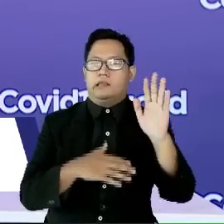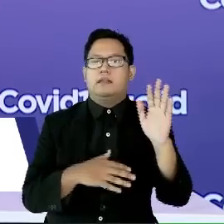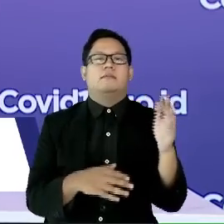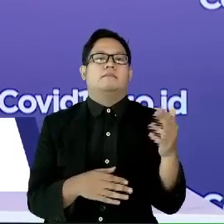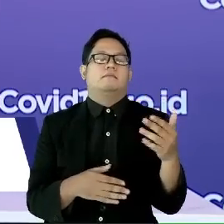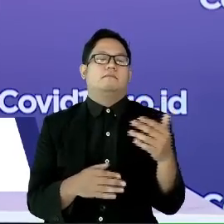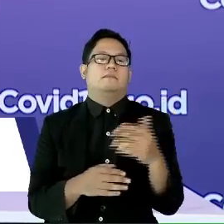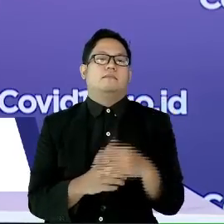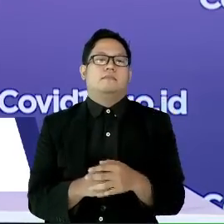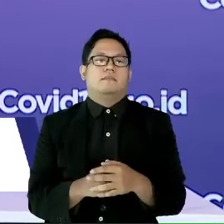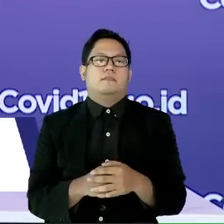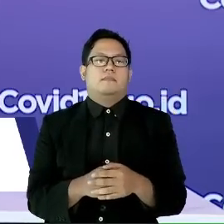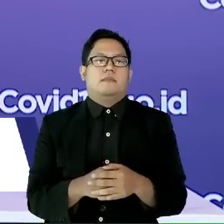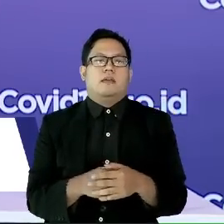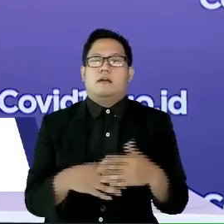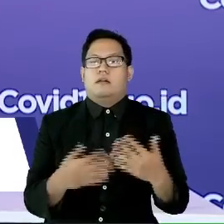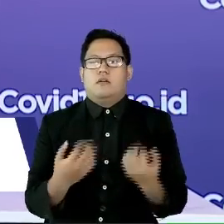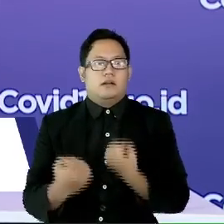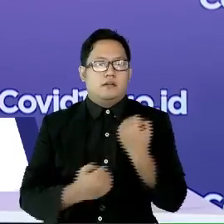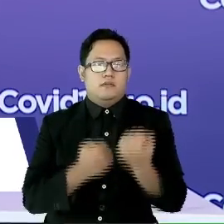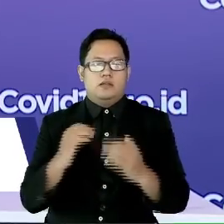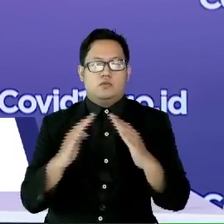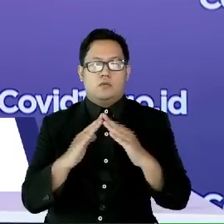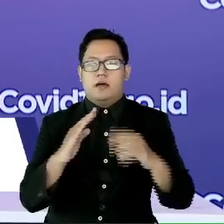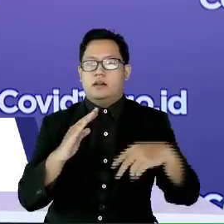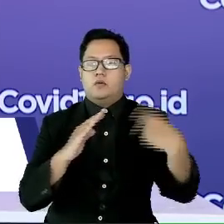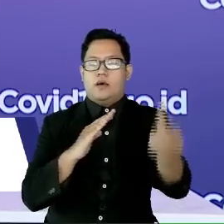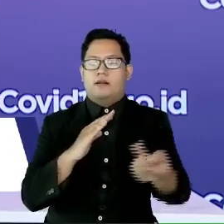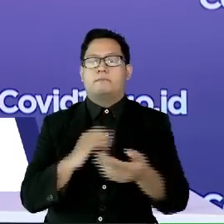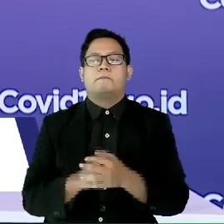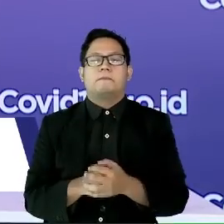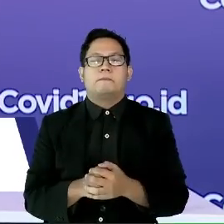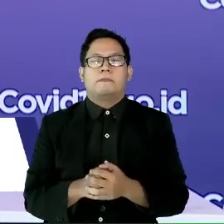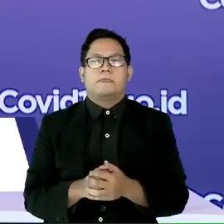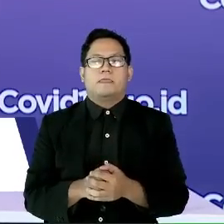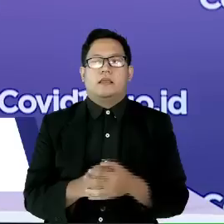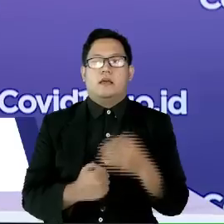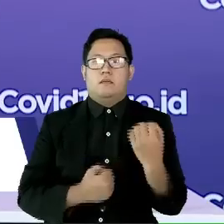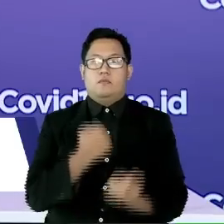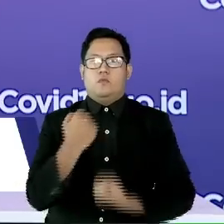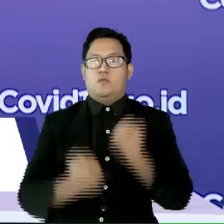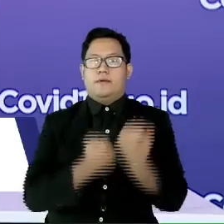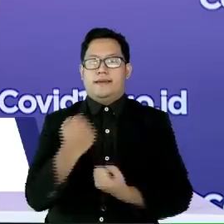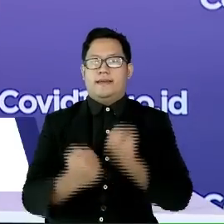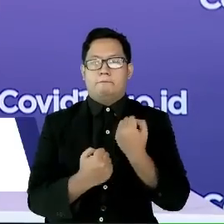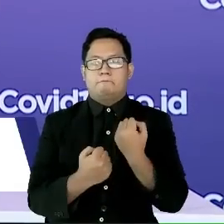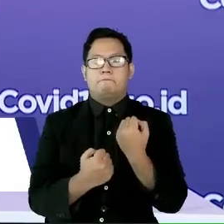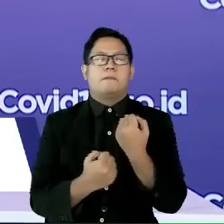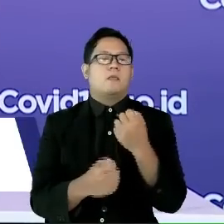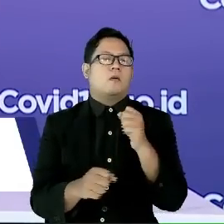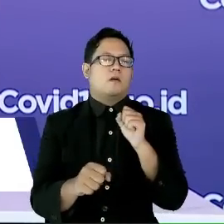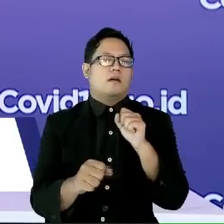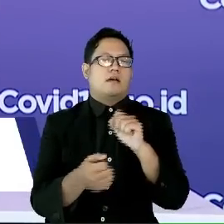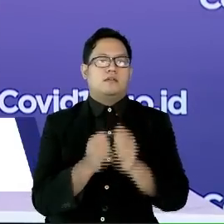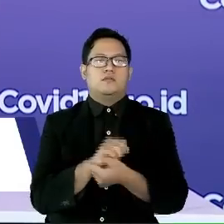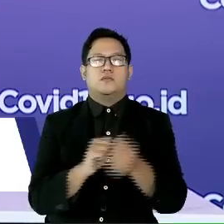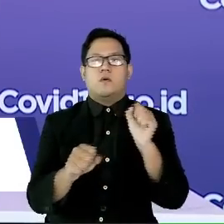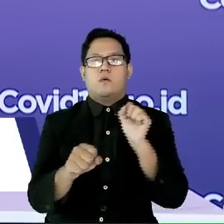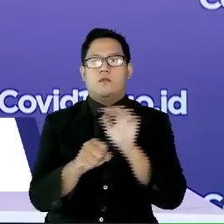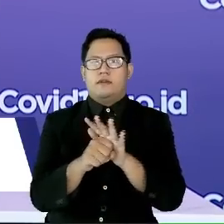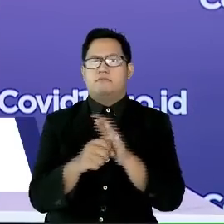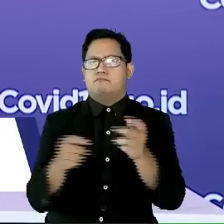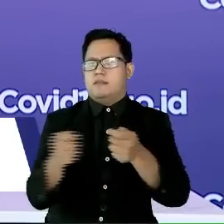beraktivitas di luar rumah. Untuk itu, sebagai upaya untuk terus menjaga kasus COVID-19 agar